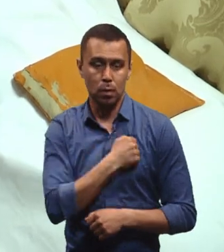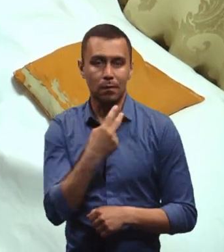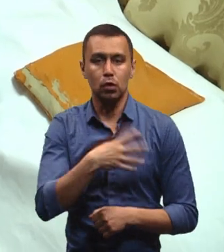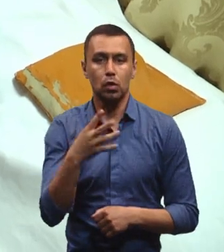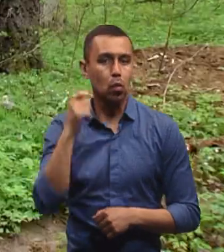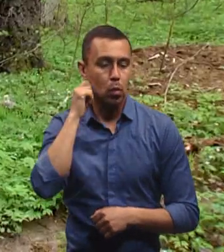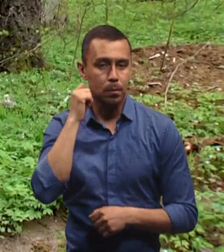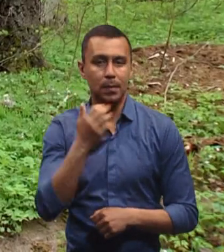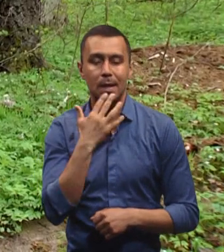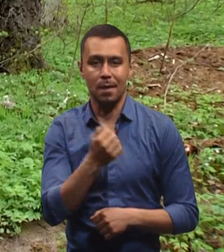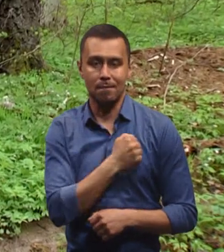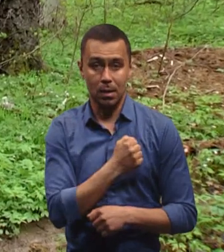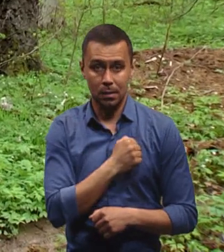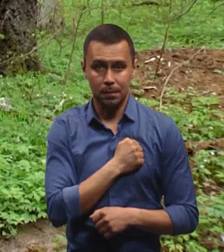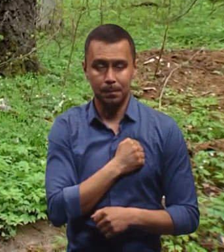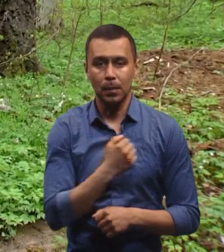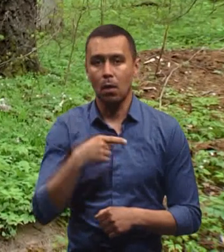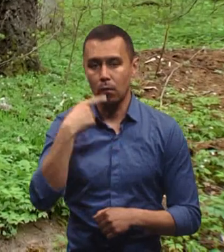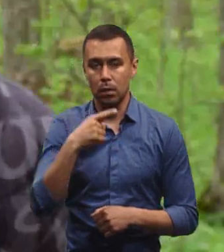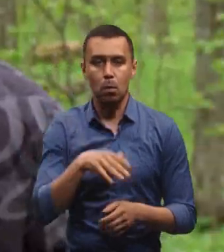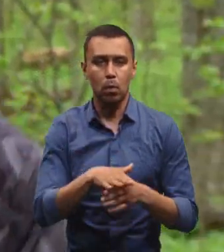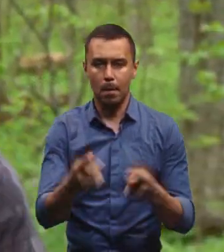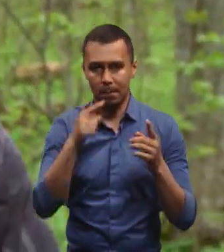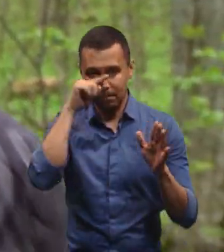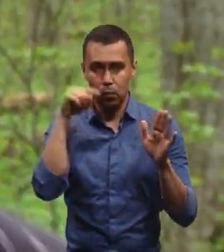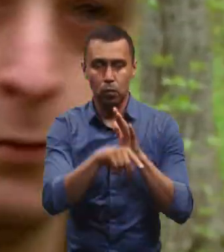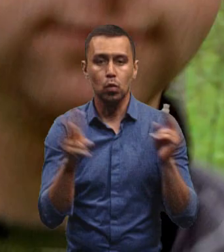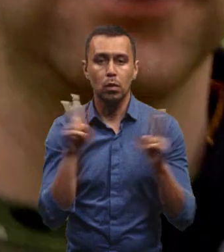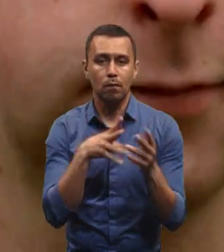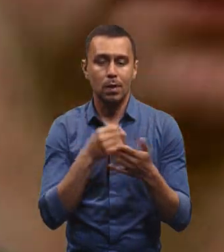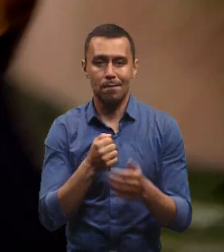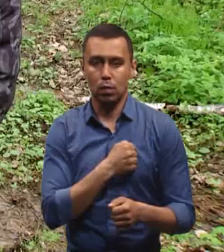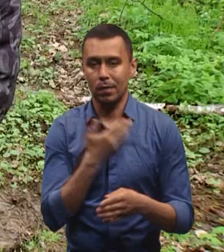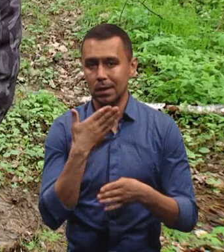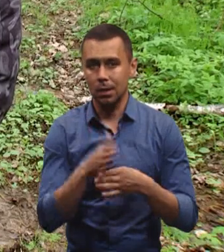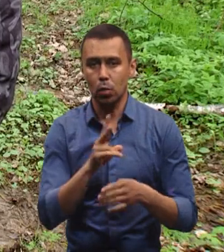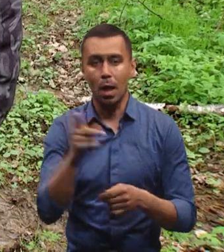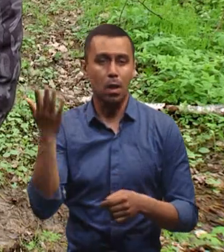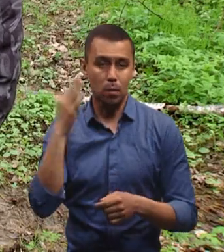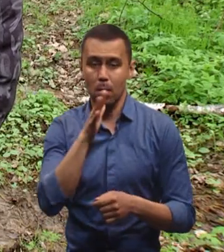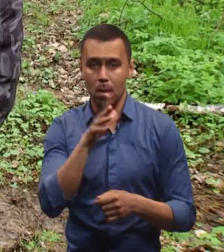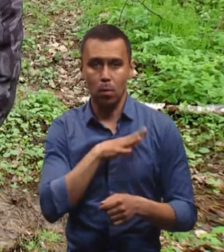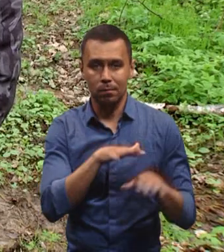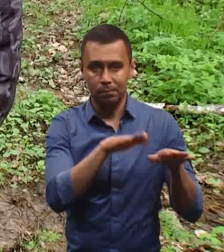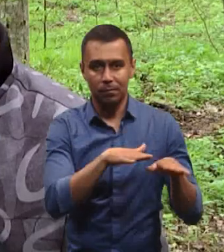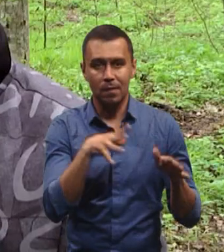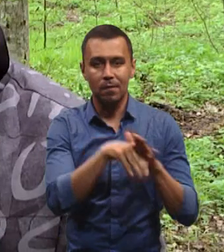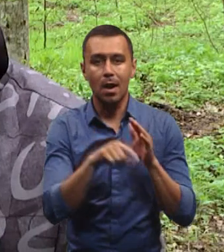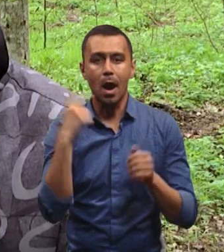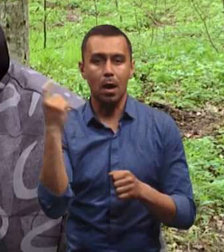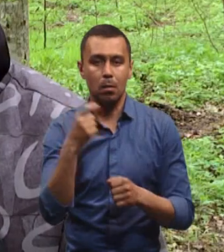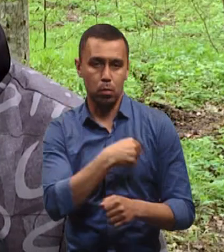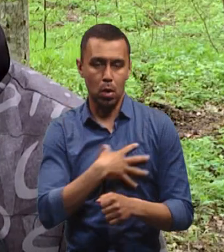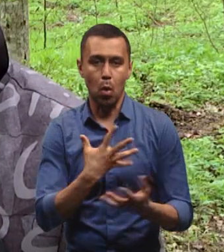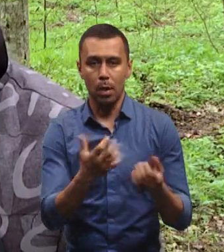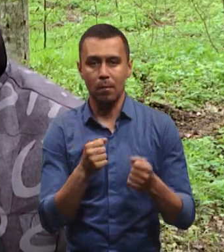роки. Нацгвардієць Андрій Безбородий каже, повномасштабне вторгнення зустрів у своїй військовій частині, котра на той момент дислокувалася в Харкові. Поранення